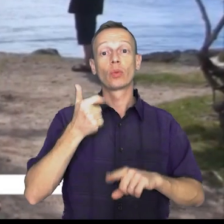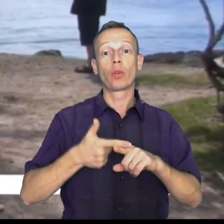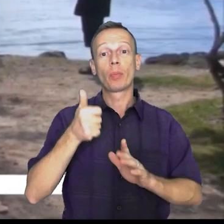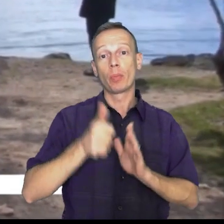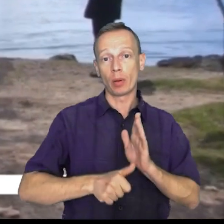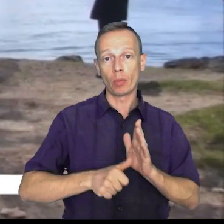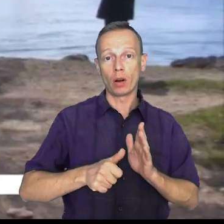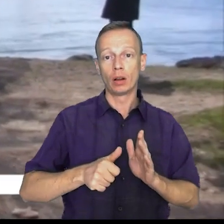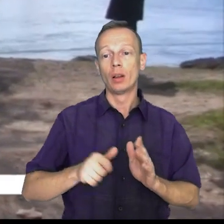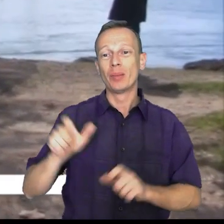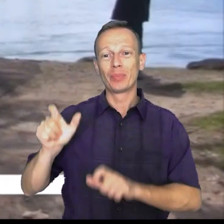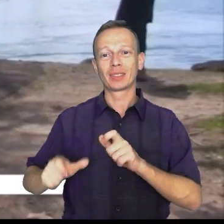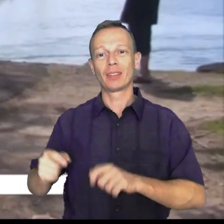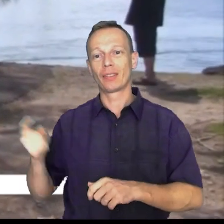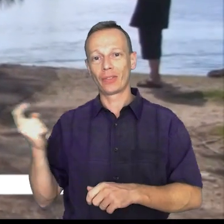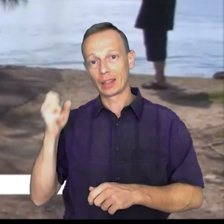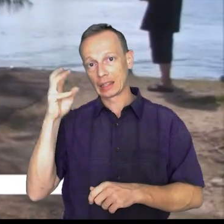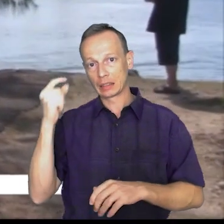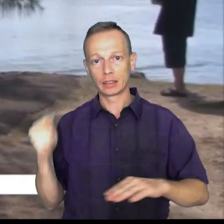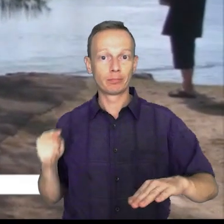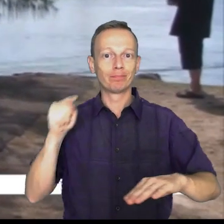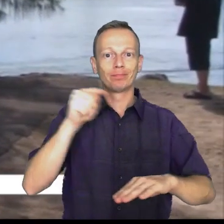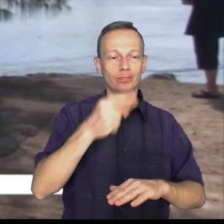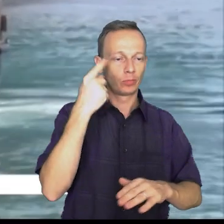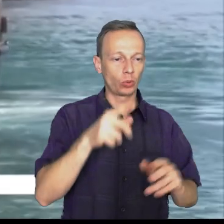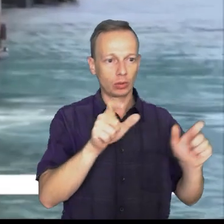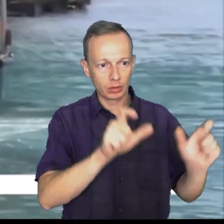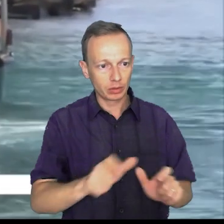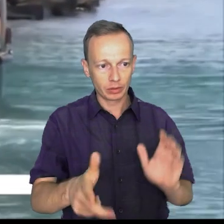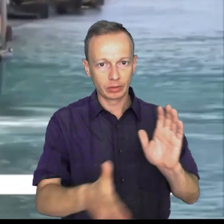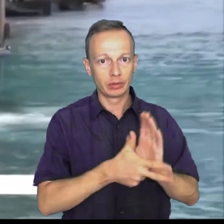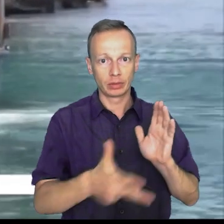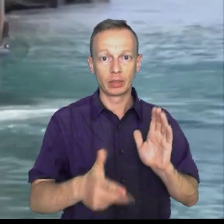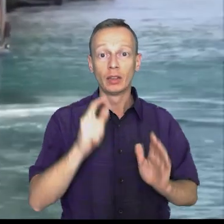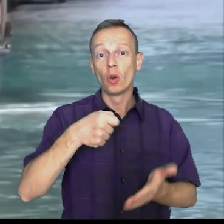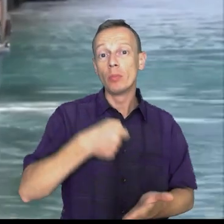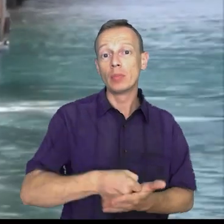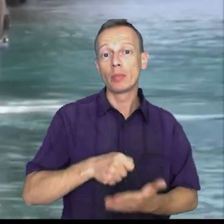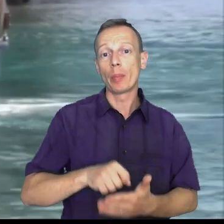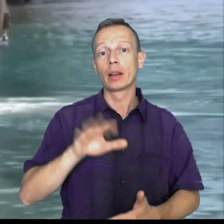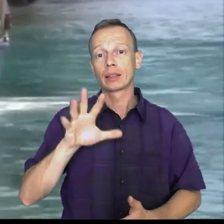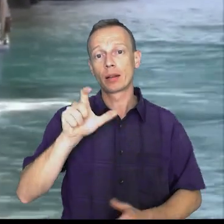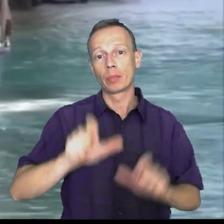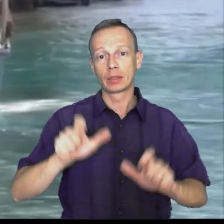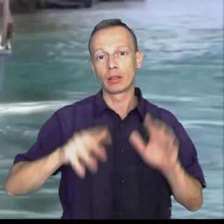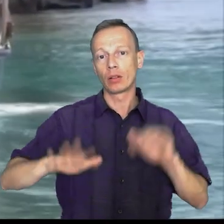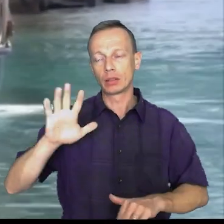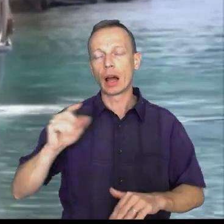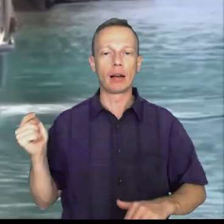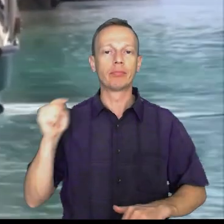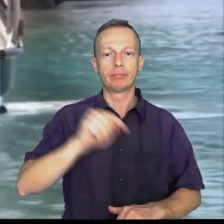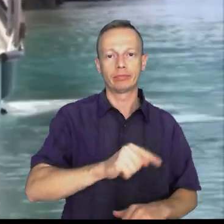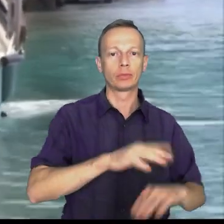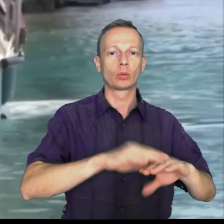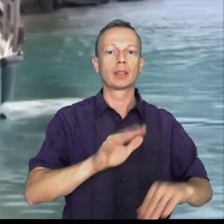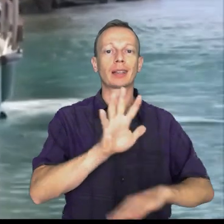Direction des Affaires Maritimes, donc, viennent faire passer l'examen à condition d'avoir 5 candidats. Les précisions recueillies par Julien